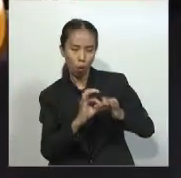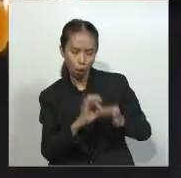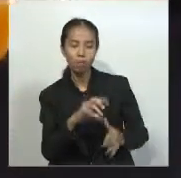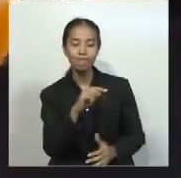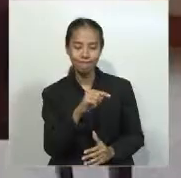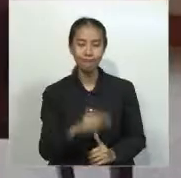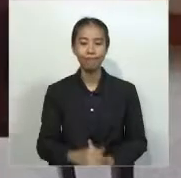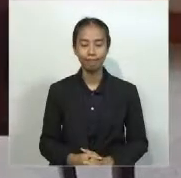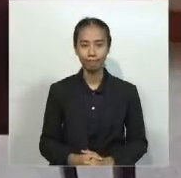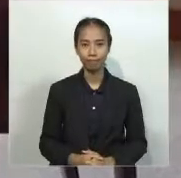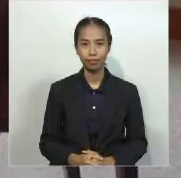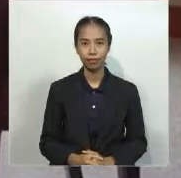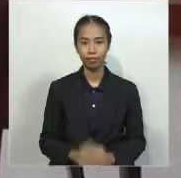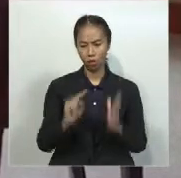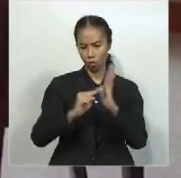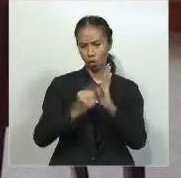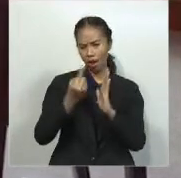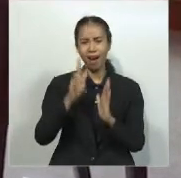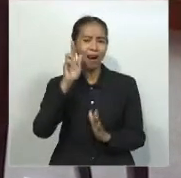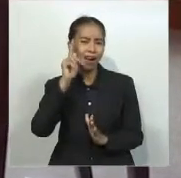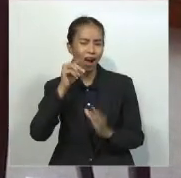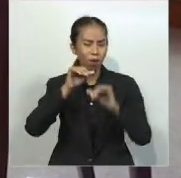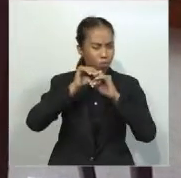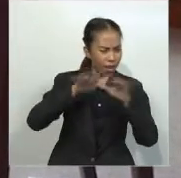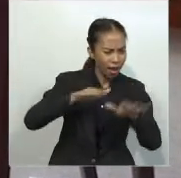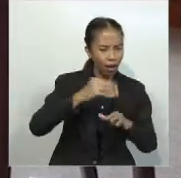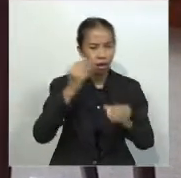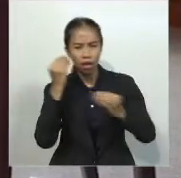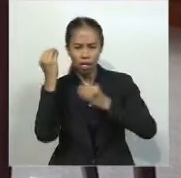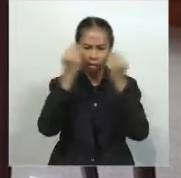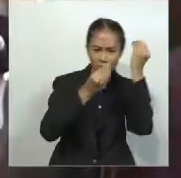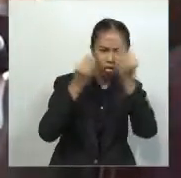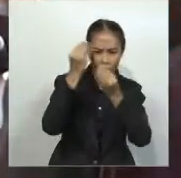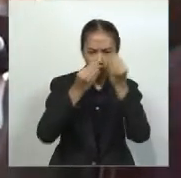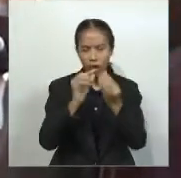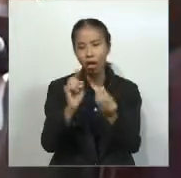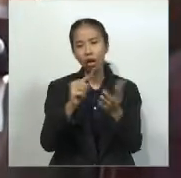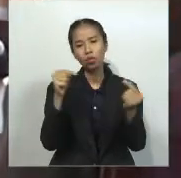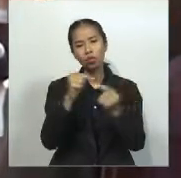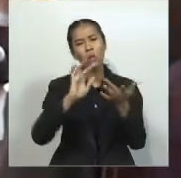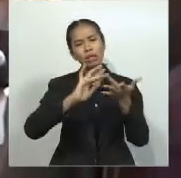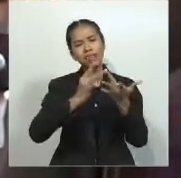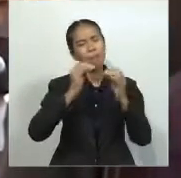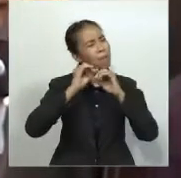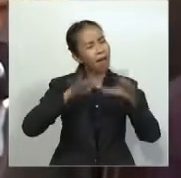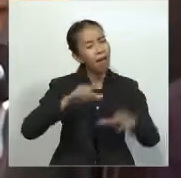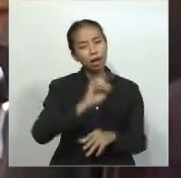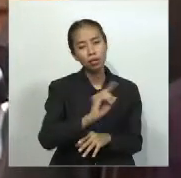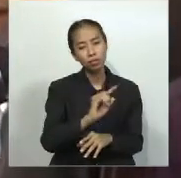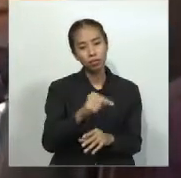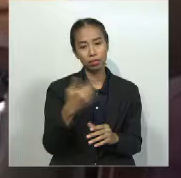อเรื่องนี้นะคะ คือตอนแรกเนี่ยข่าวค่อนข้างสับสนนะครับโดยเฉพาะในโซเชียลมีเดียนะครับบางส่วนเองก็บอกว่